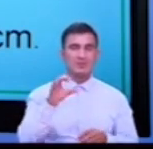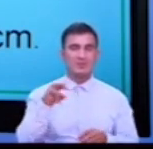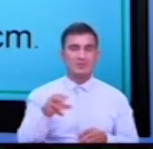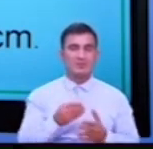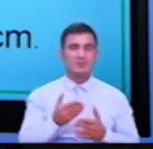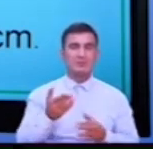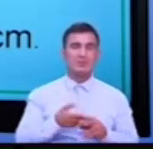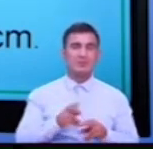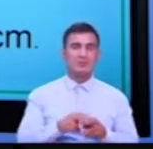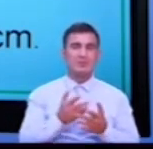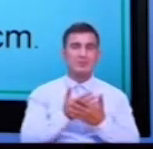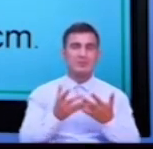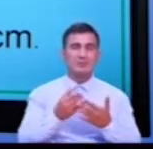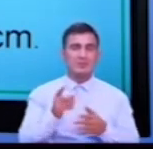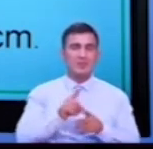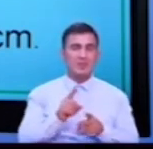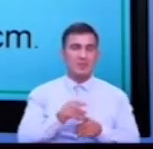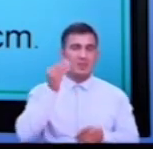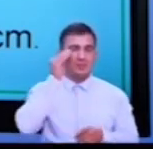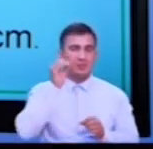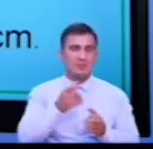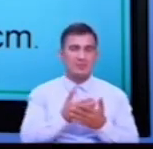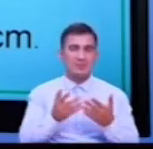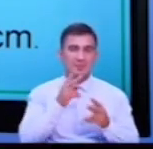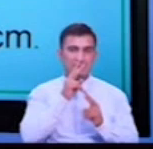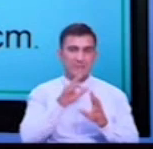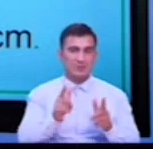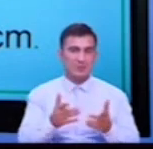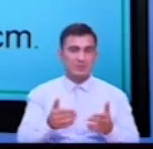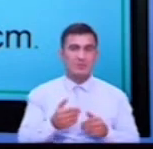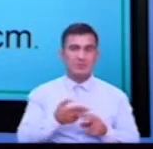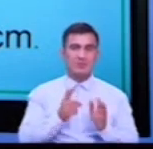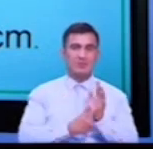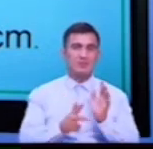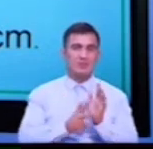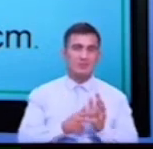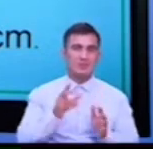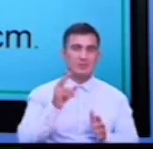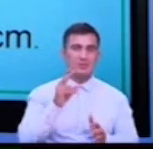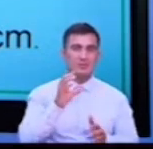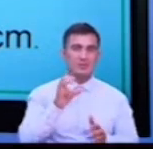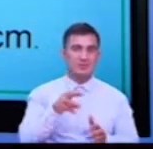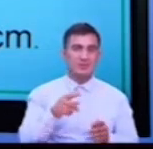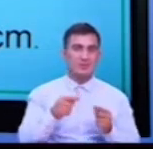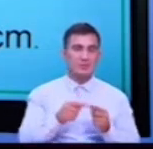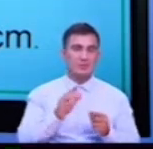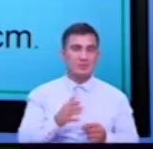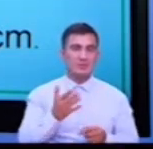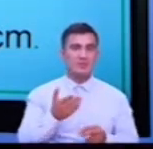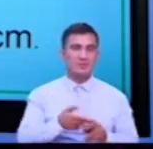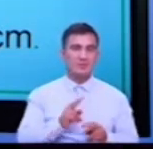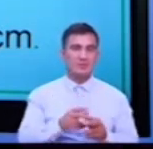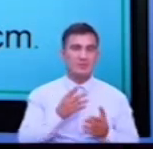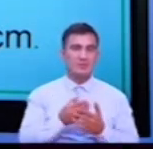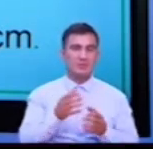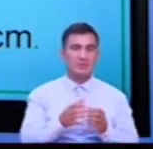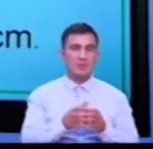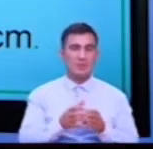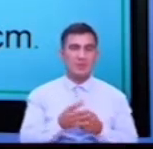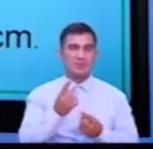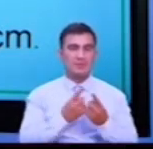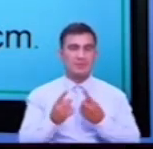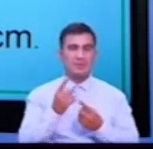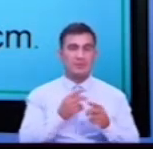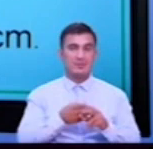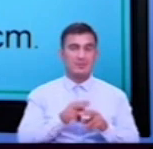ifodalang. Bunda ham namuna keltirilgan. Namunaga qarang. 78 santimetr teng bo'ladi. Demak, buni biz xona birliklari